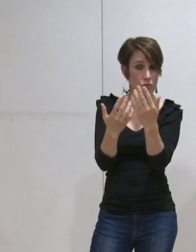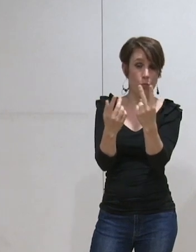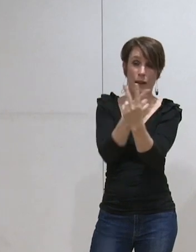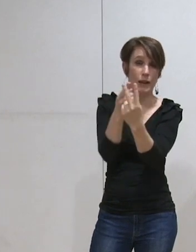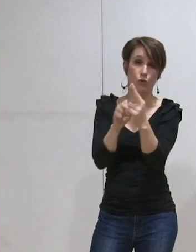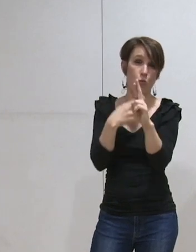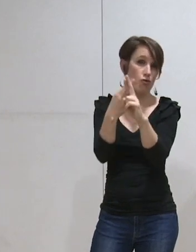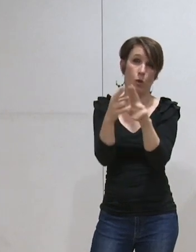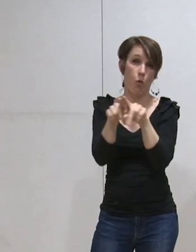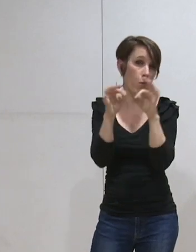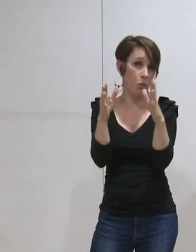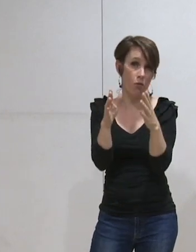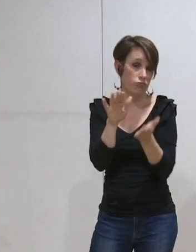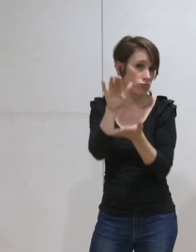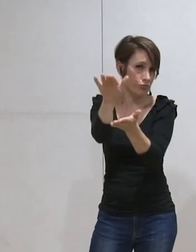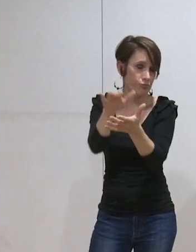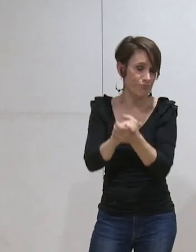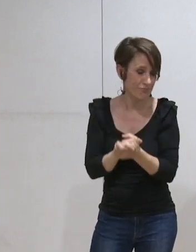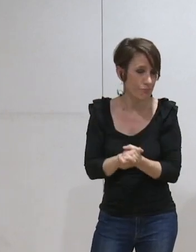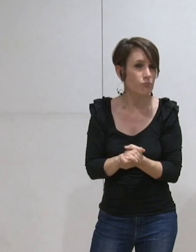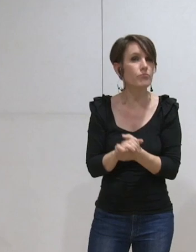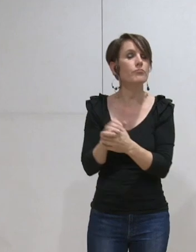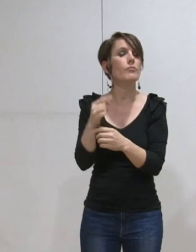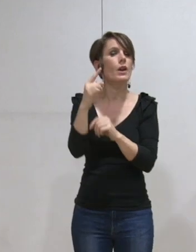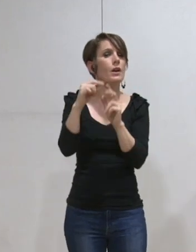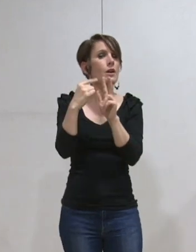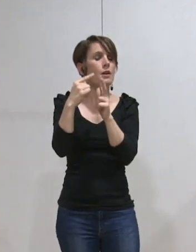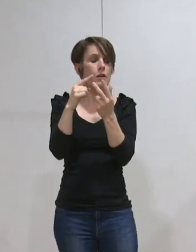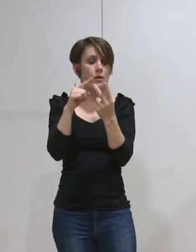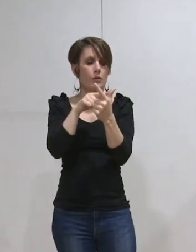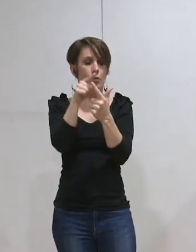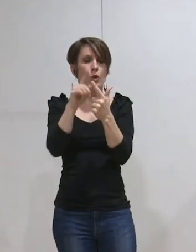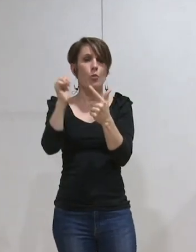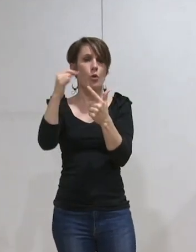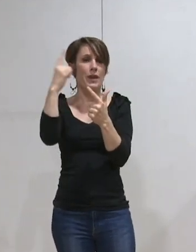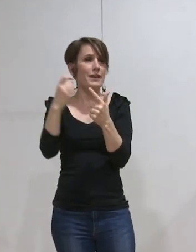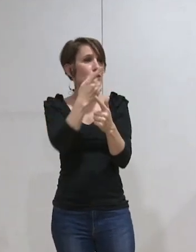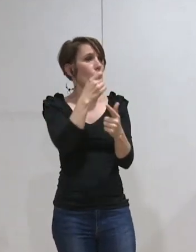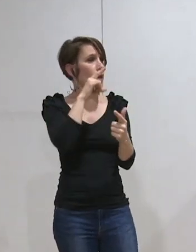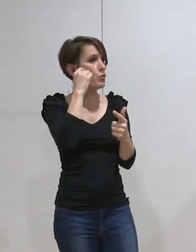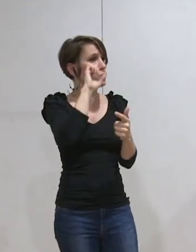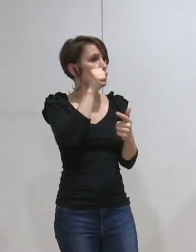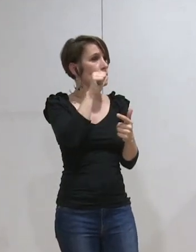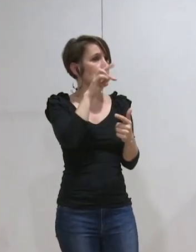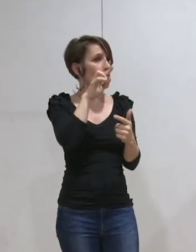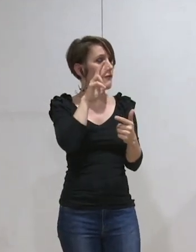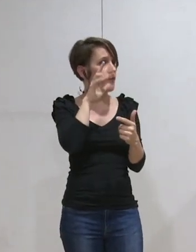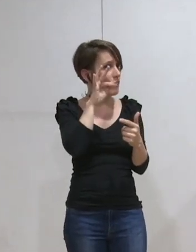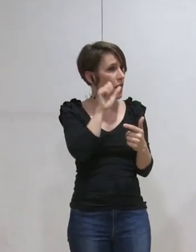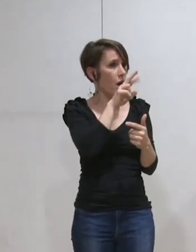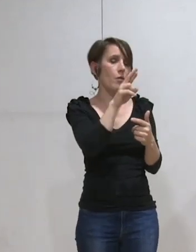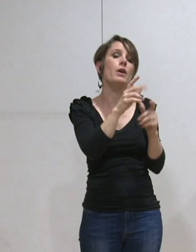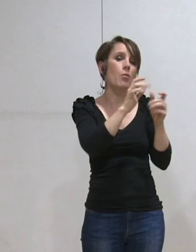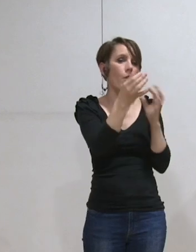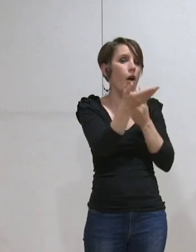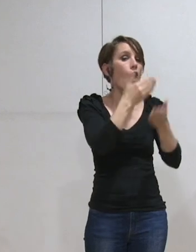commune et donc cette question a été posée par première question par Monsieur Safar monsieur noble court pour l'exposé